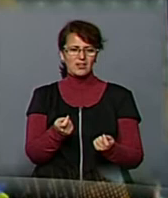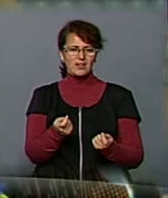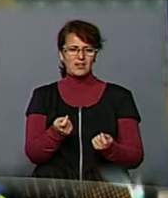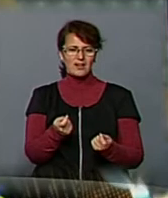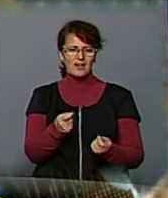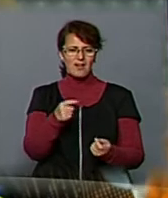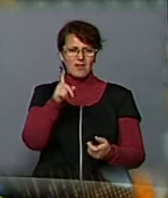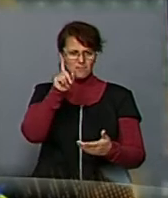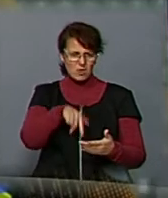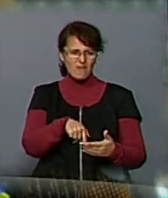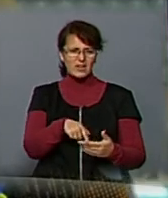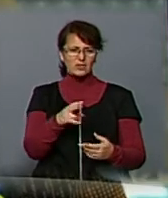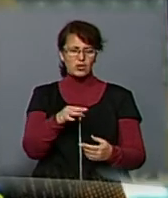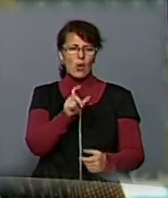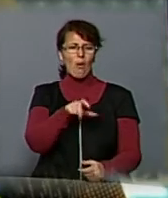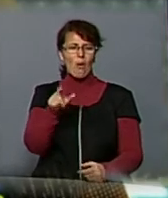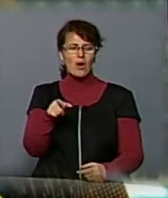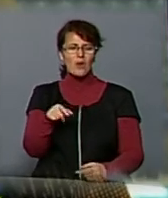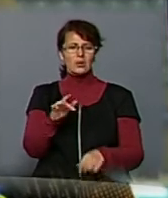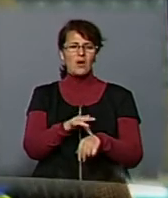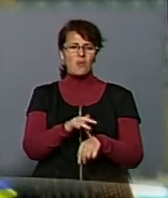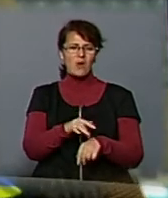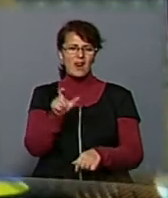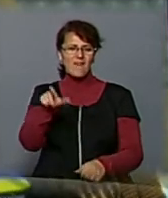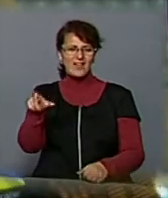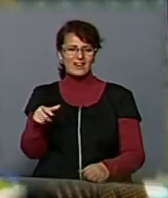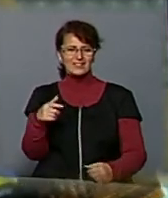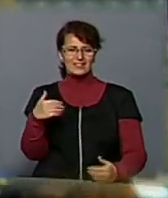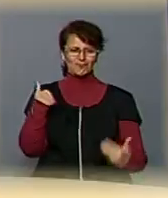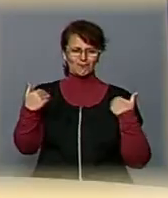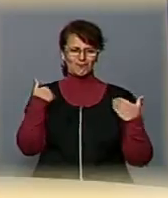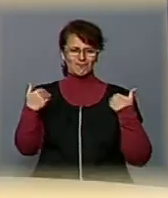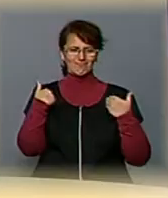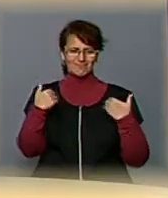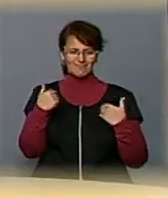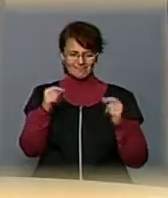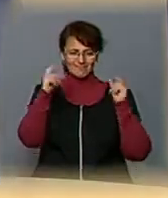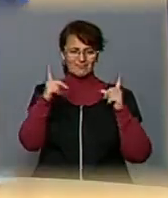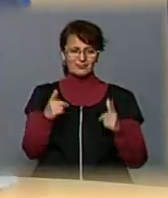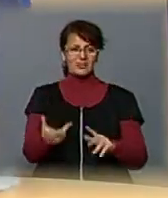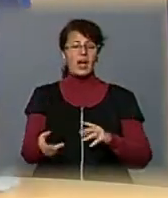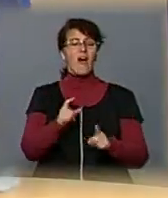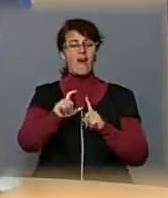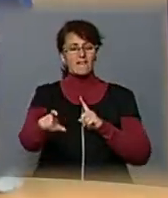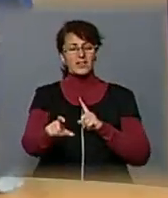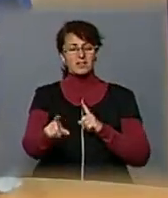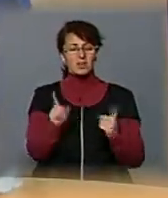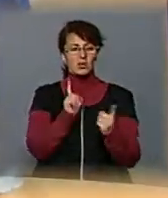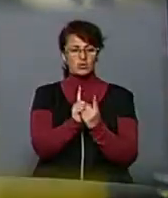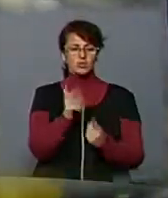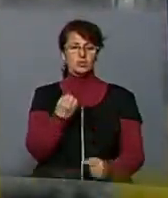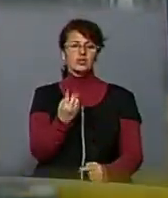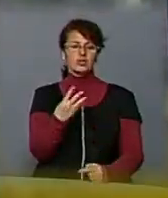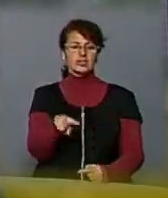не повірили в себе, але вболівальники нас розбудили. Дуже велике дякуємо. Матч відповіді команди зіграють 14